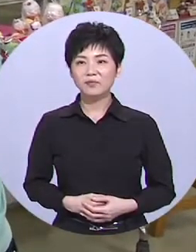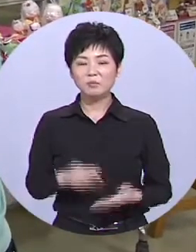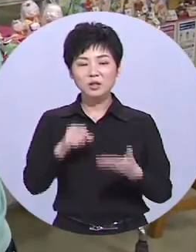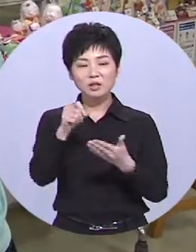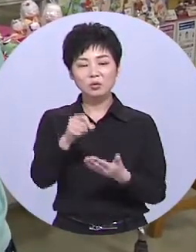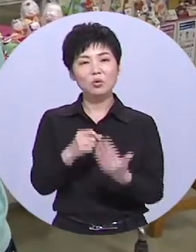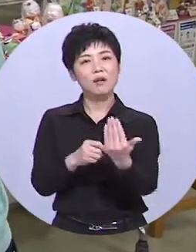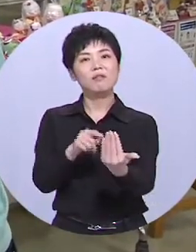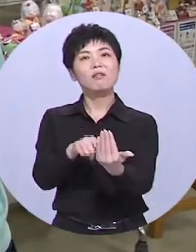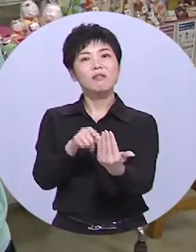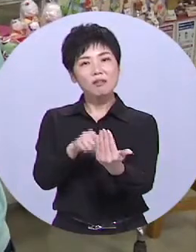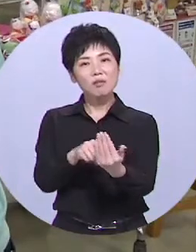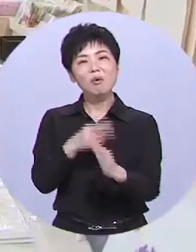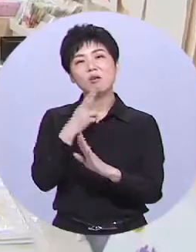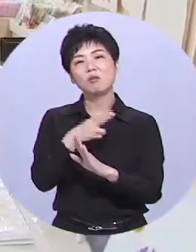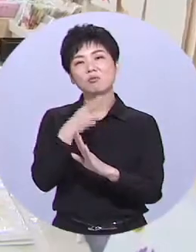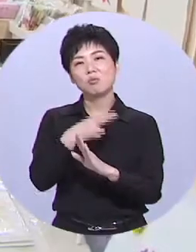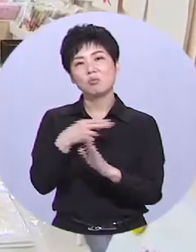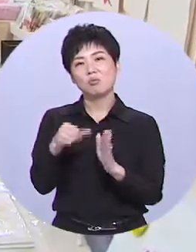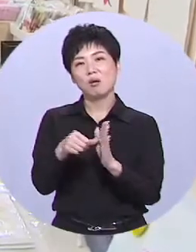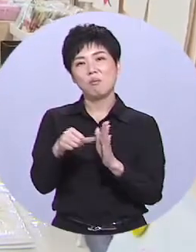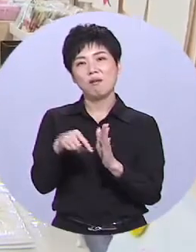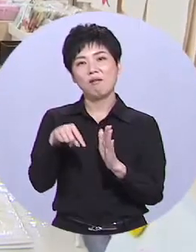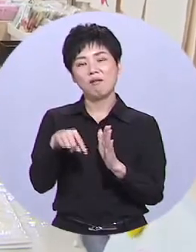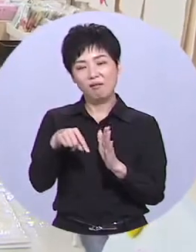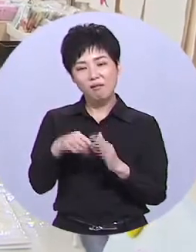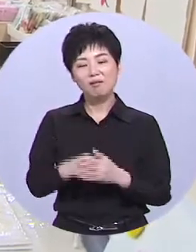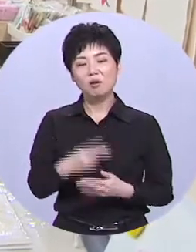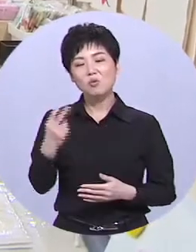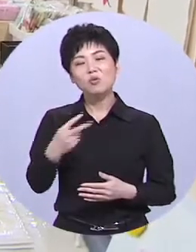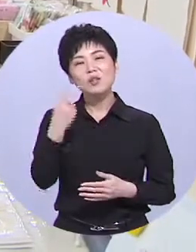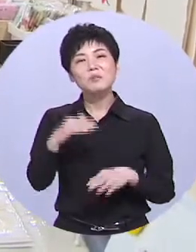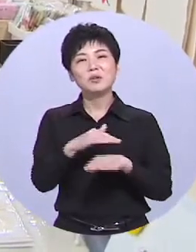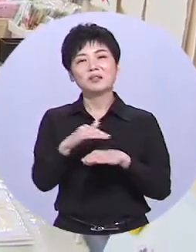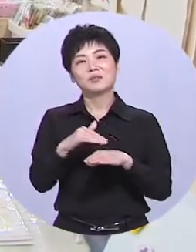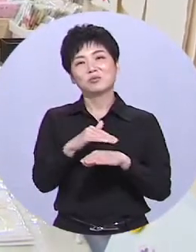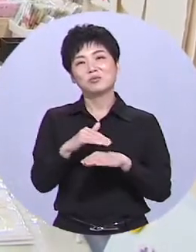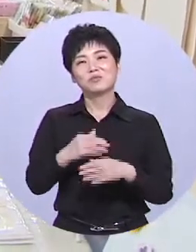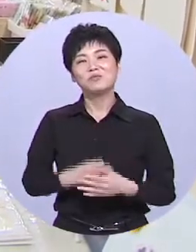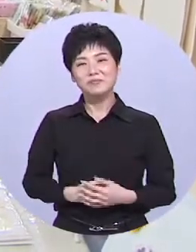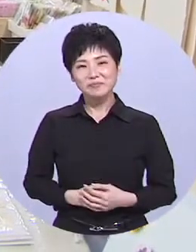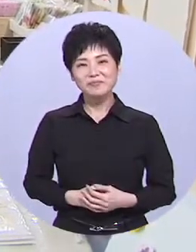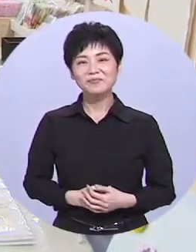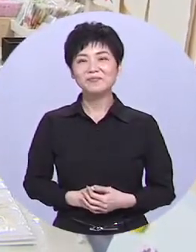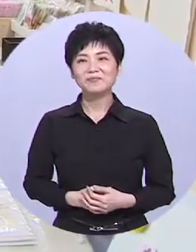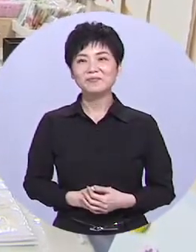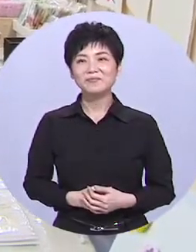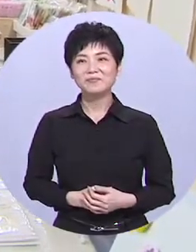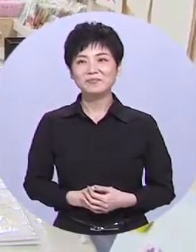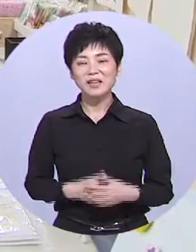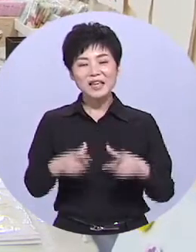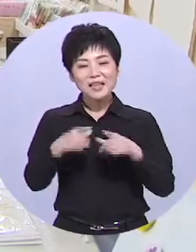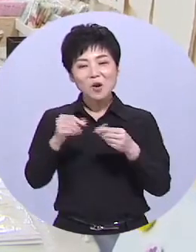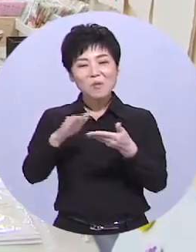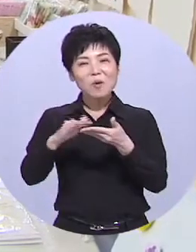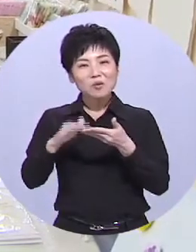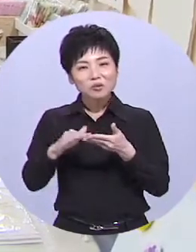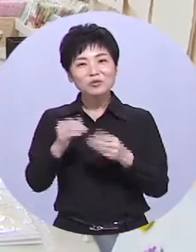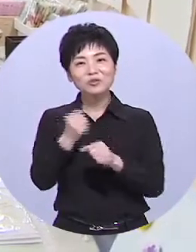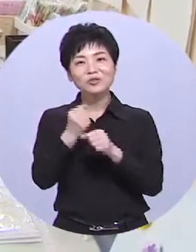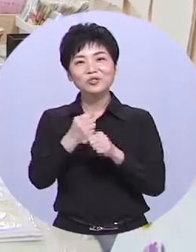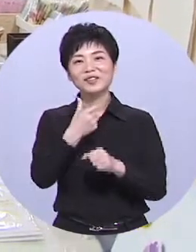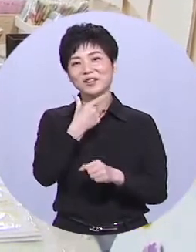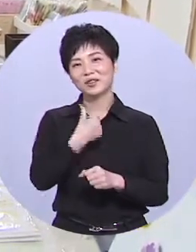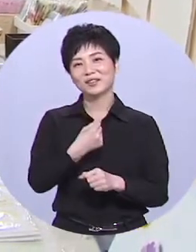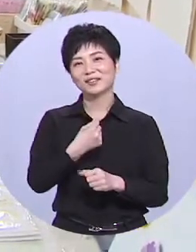三遊亭楽勝っていう、 はい、 落語家さんなんですね。 はい、 なのでちょっと雰囲気は、 はい、 ちょっと和風な感じ、 和風な、はい、和な